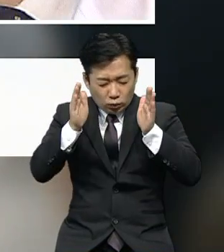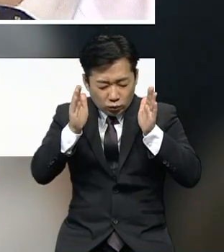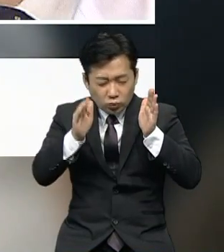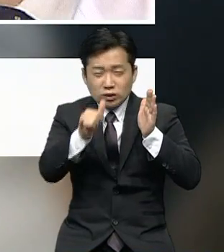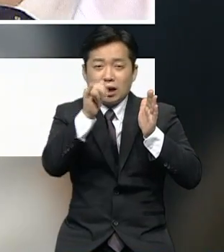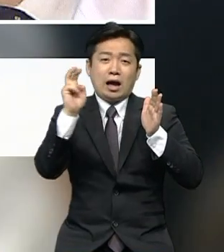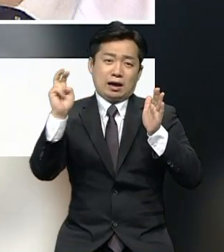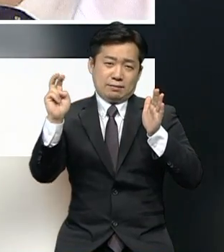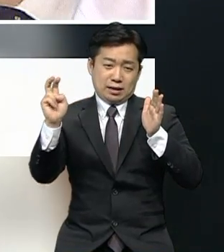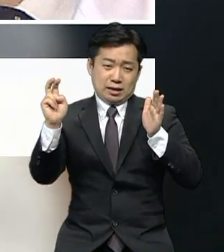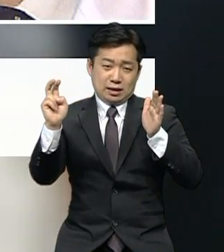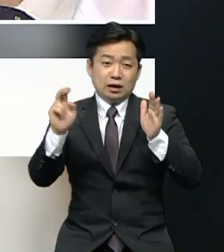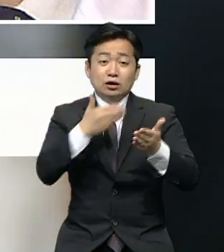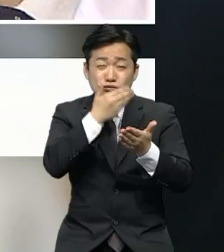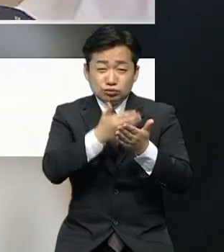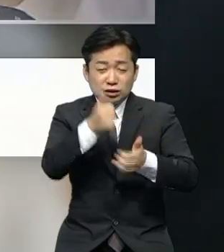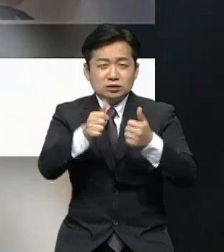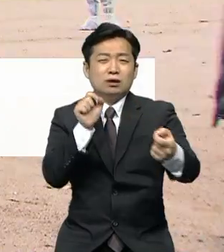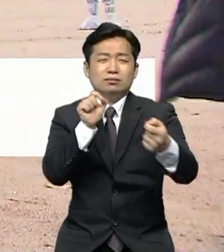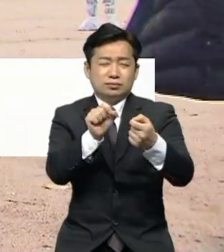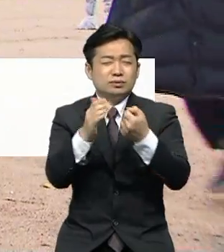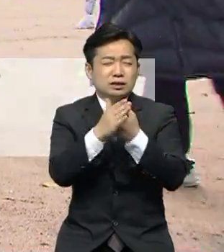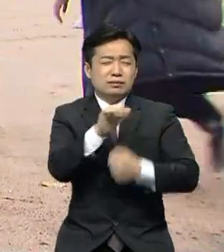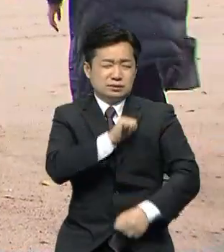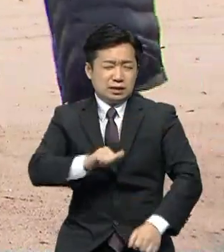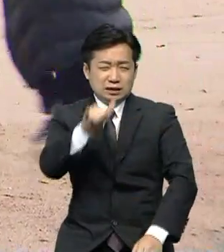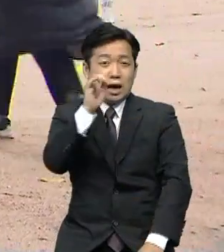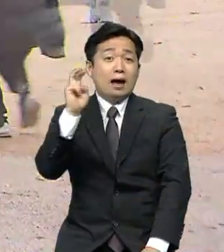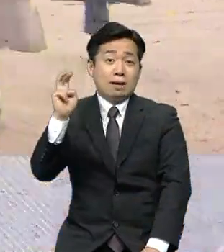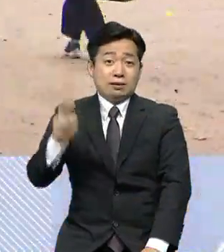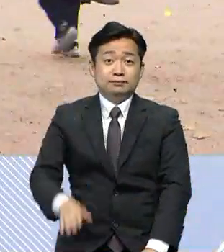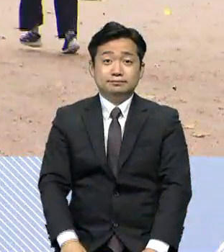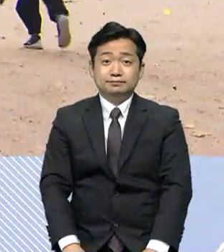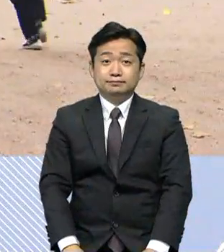있고 중요한 시험을 앞두고 있다 보니까.